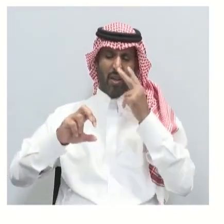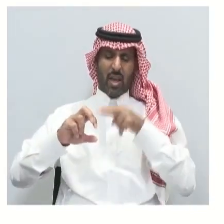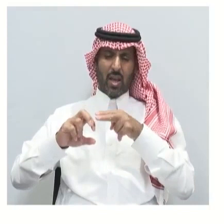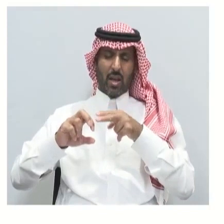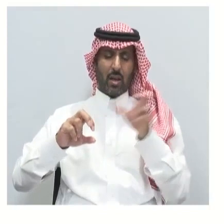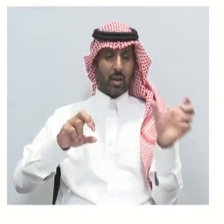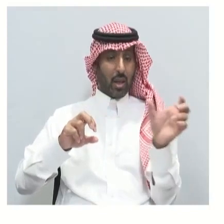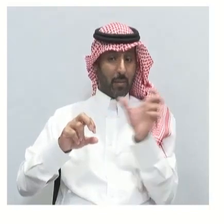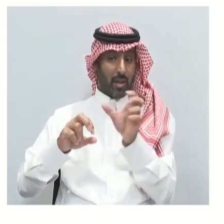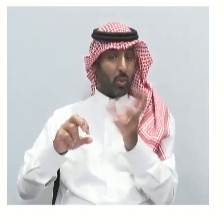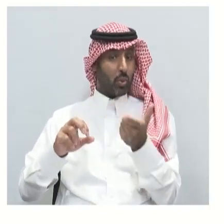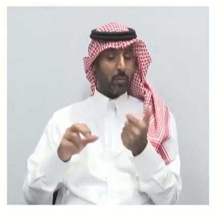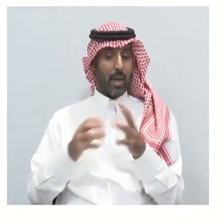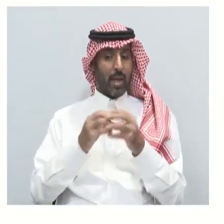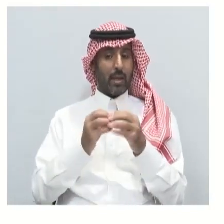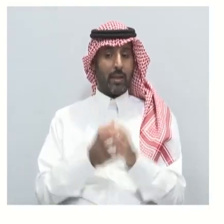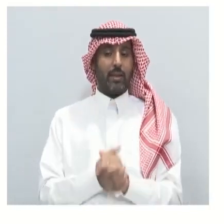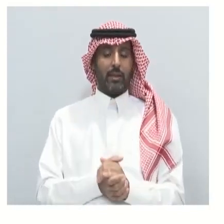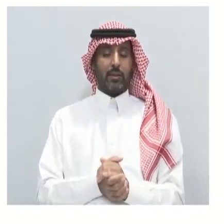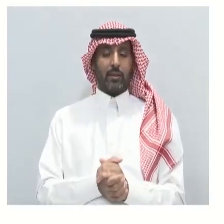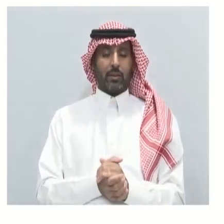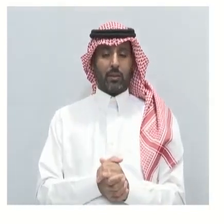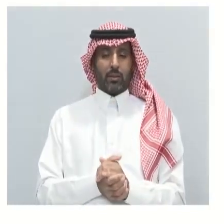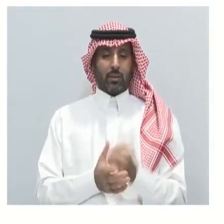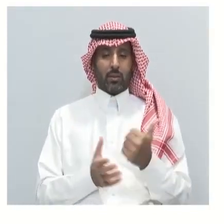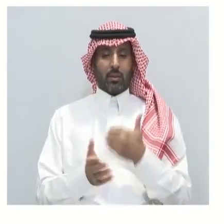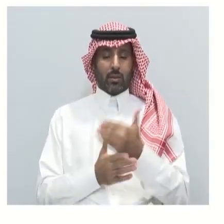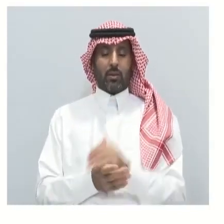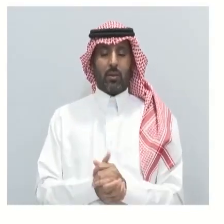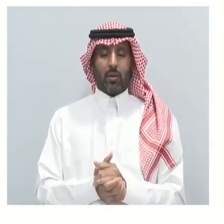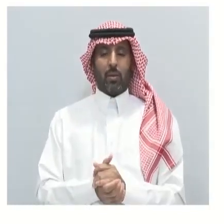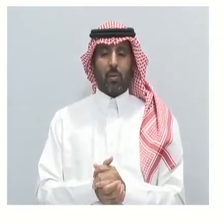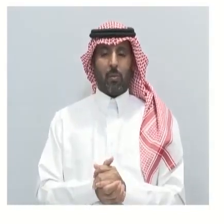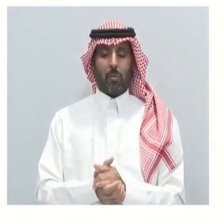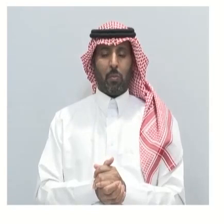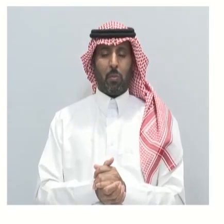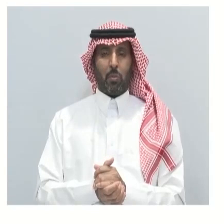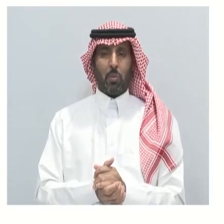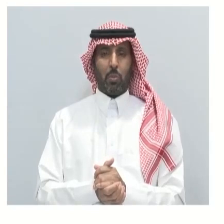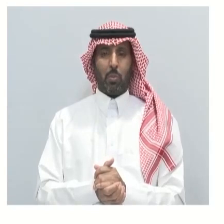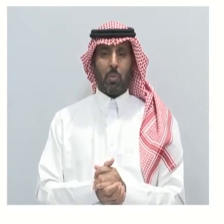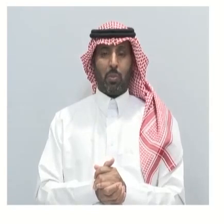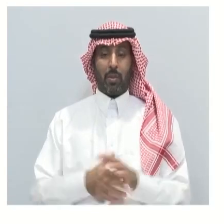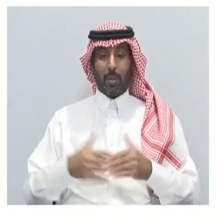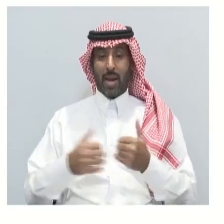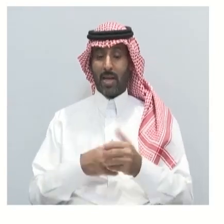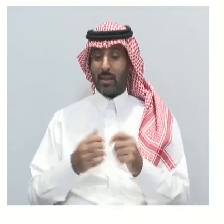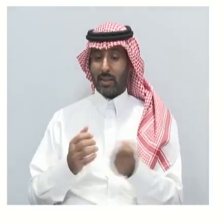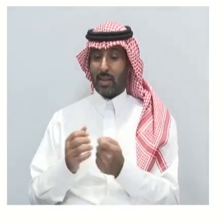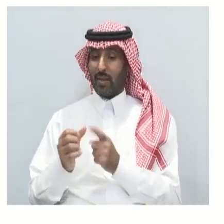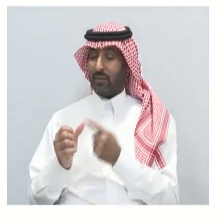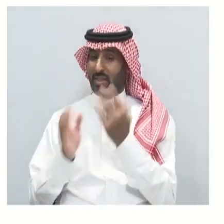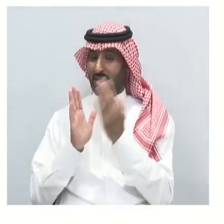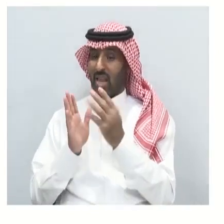اجرائي ل المصطلحات الوارده بالبحث بعد ذلك تناول الدرس السادس مهاره اعداد الفصل